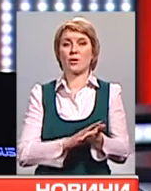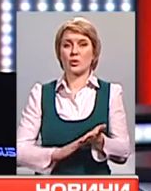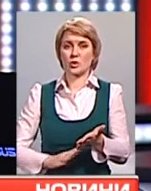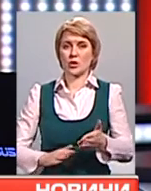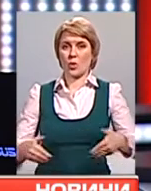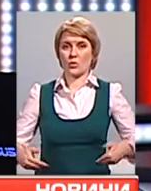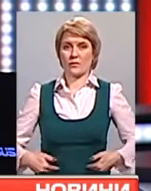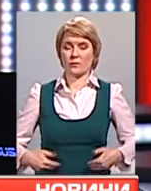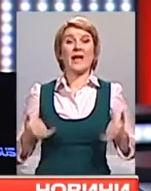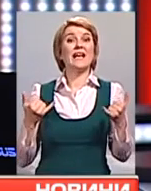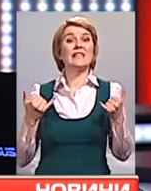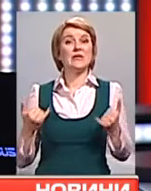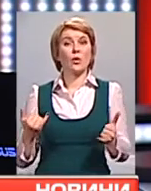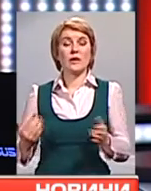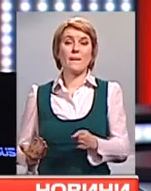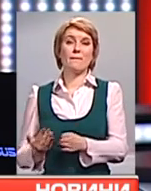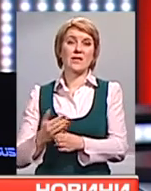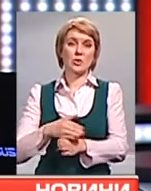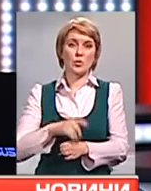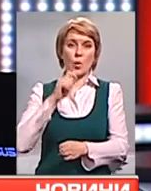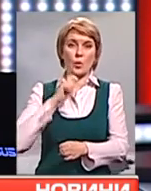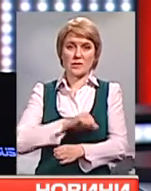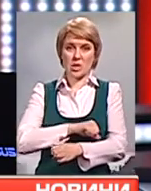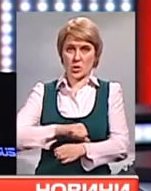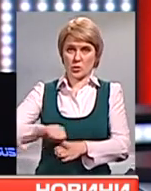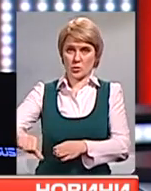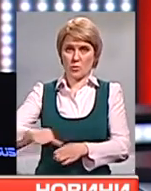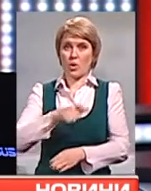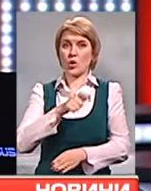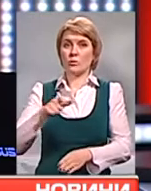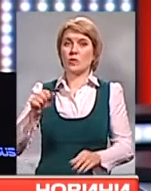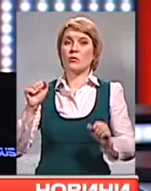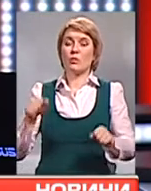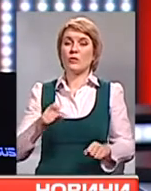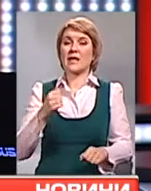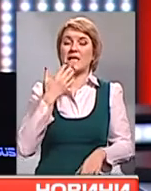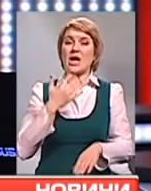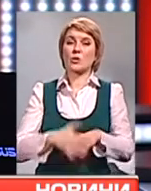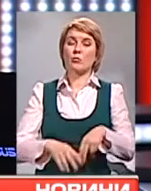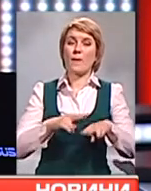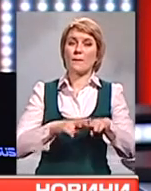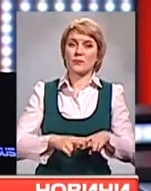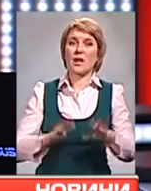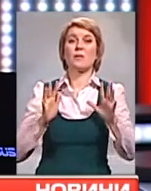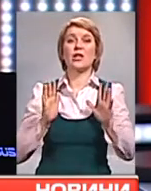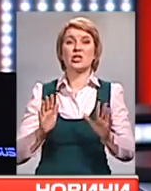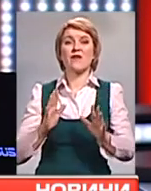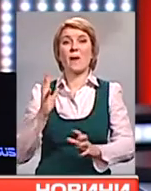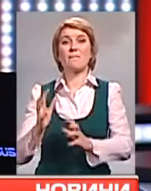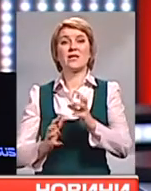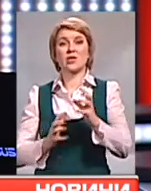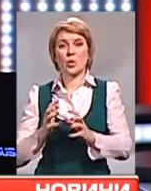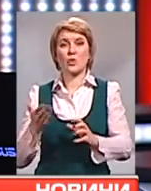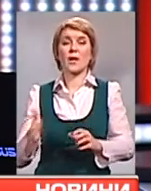Від сьогодні перетнути український кордон громадяни Росії зможуть за закордонними паспортами і лише в міжнародних і міждержавних